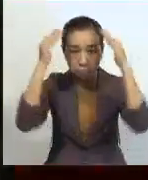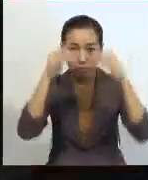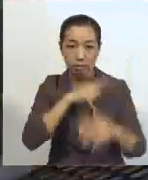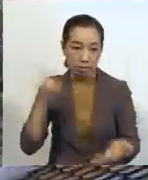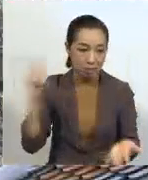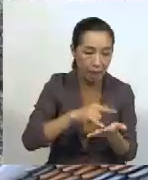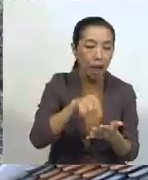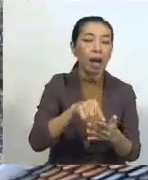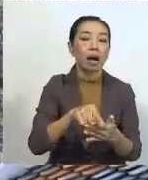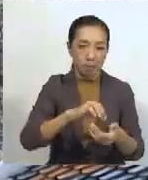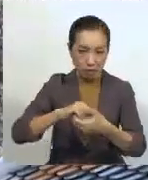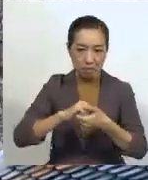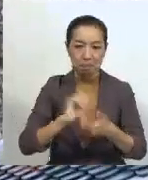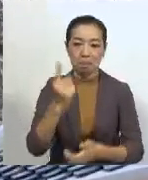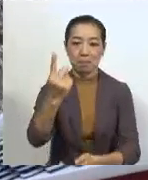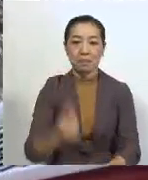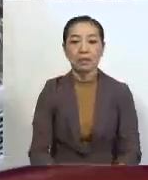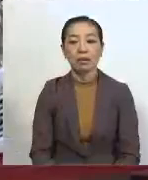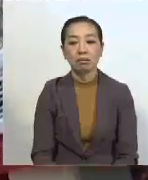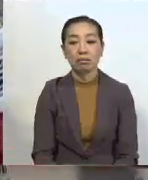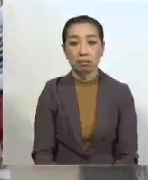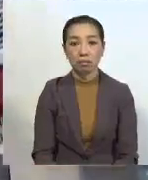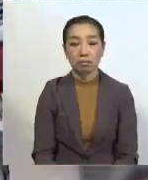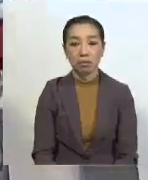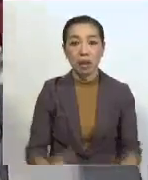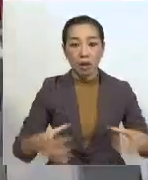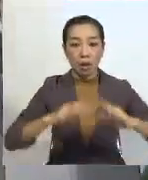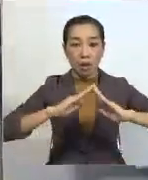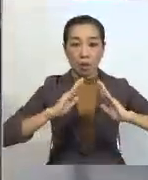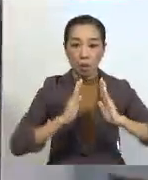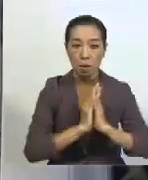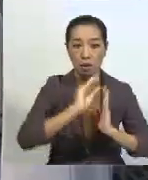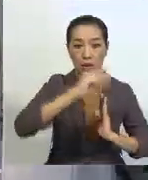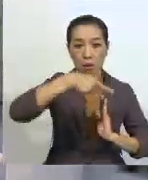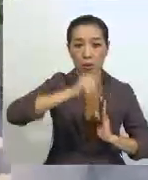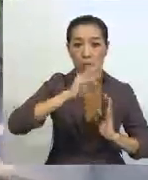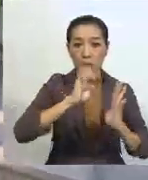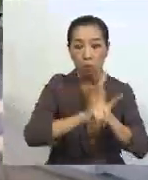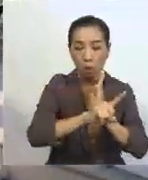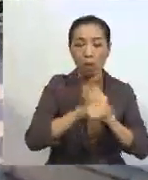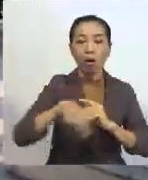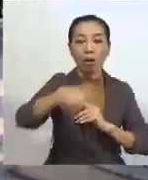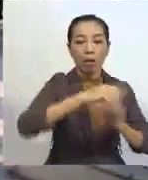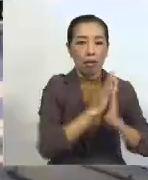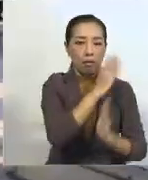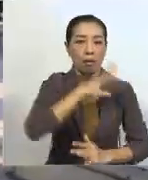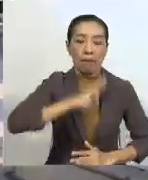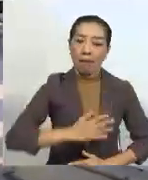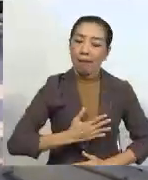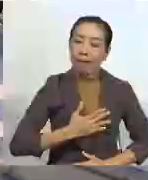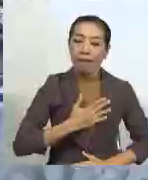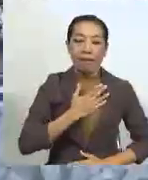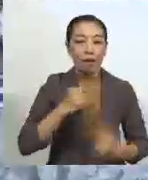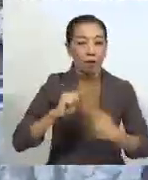กัน นับเป็นความภาคภูมิใจของคณะสงฆ์วัดโพที่ได้รับพระเมตตาจากพระประมุขแห่งนครรัฐวาติ